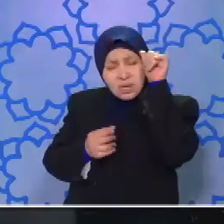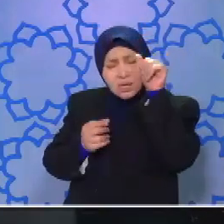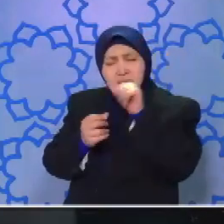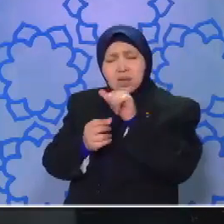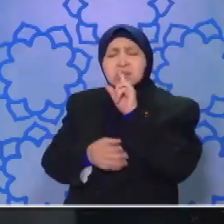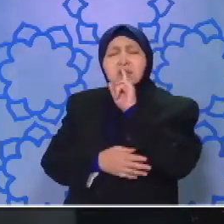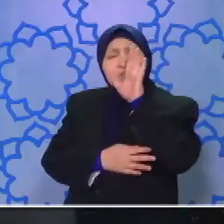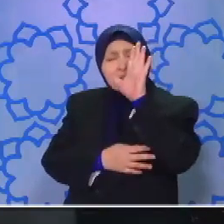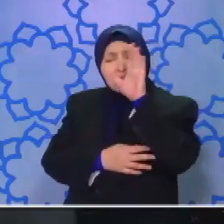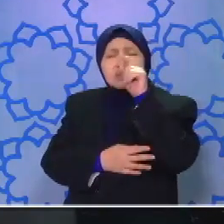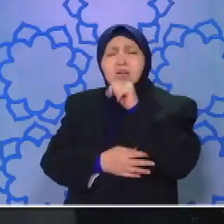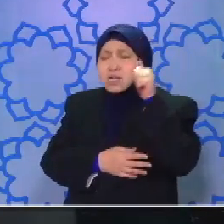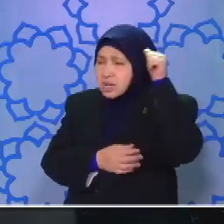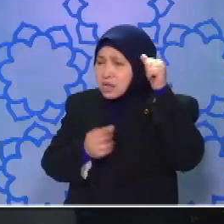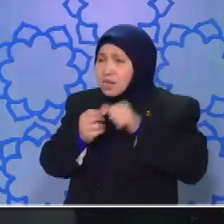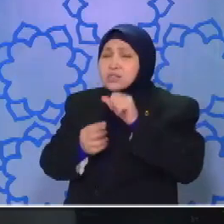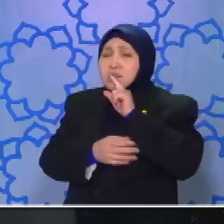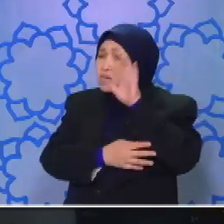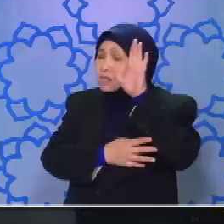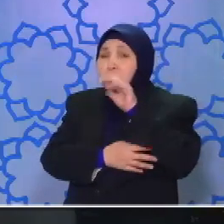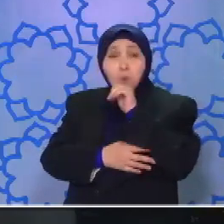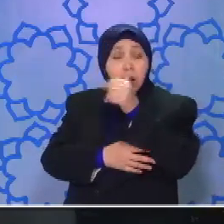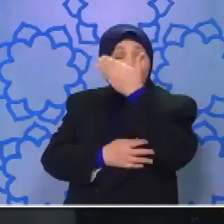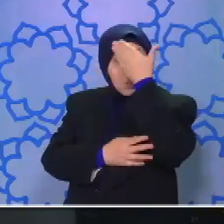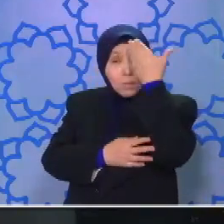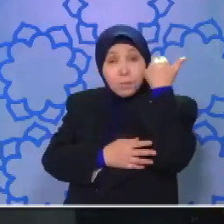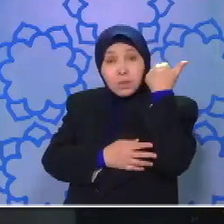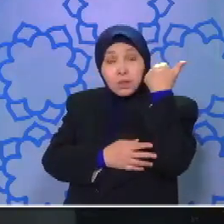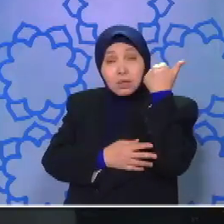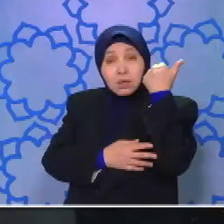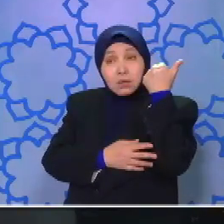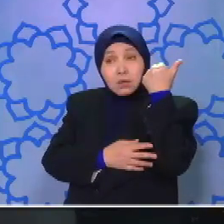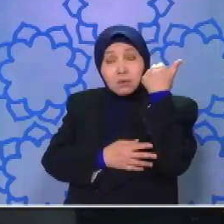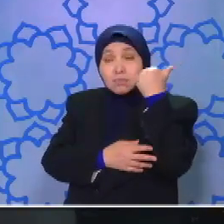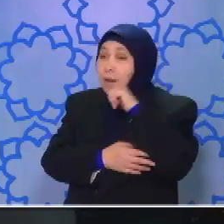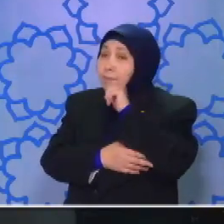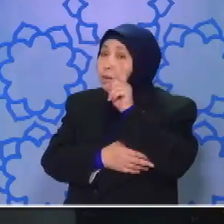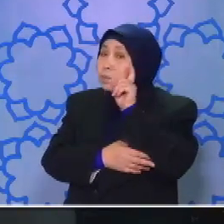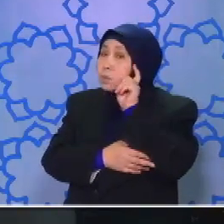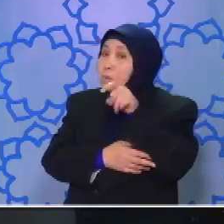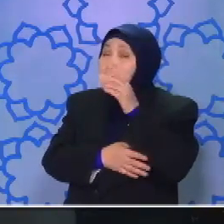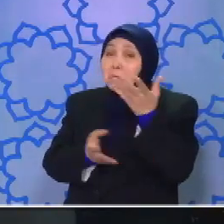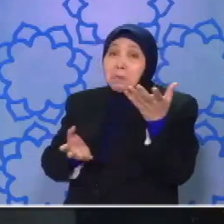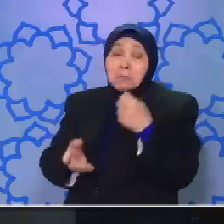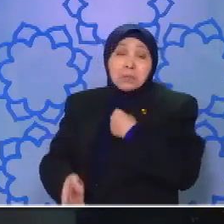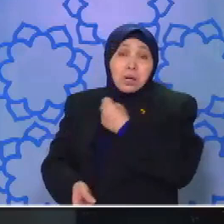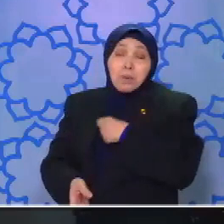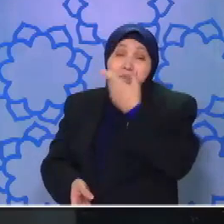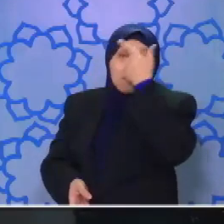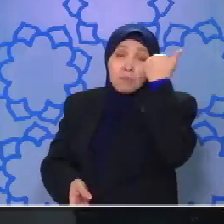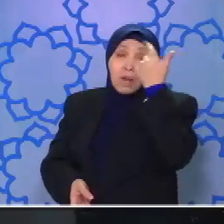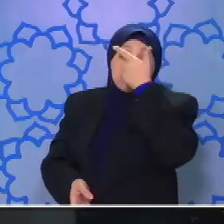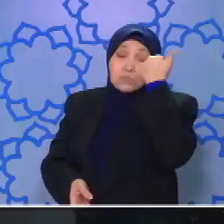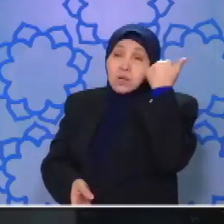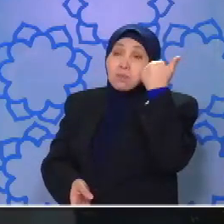bila ingat janji tersebut, bukan pelupa, jadi tak payah minta maaf pasal dia minta maaf ni terlupa. Tak ada. Nabi Musa